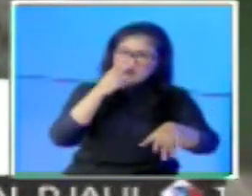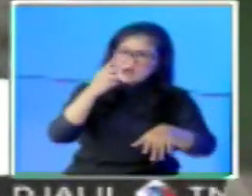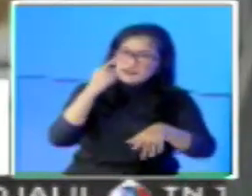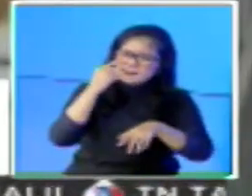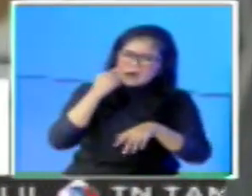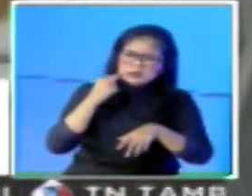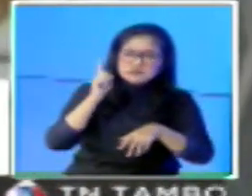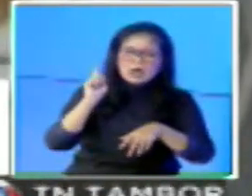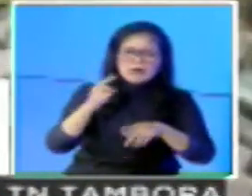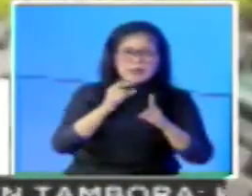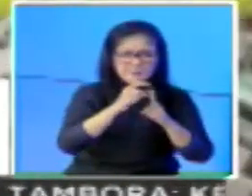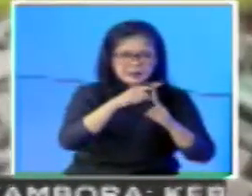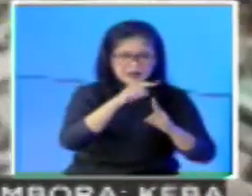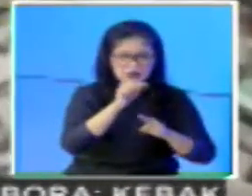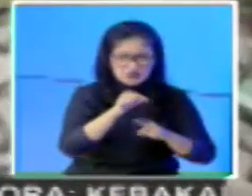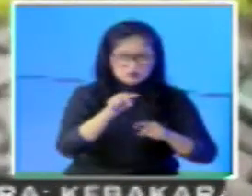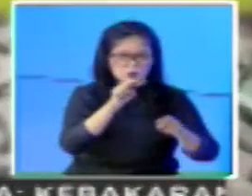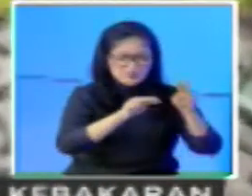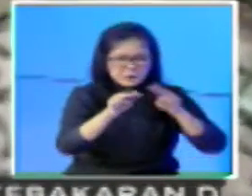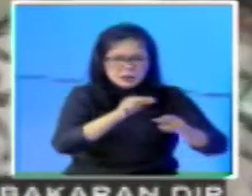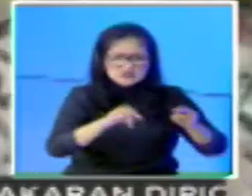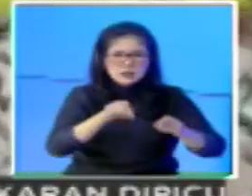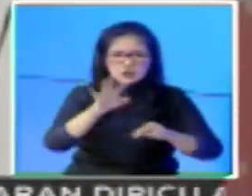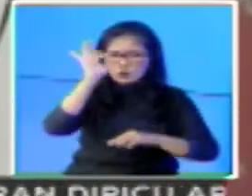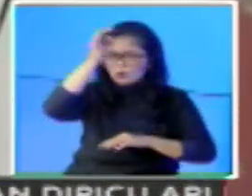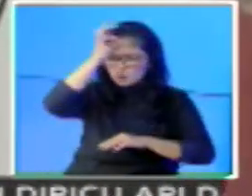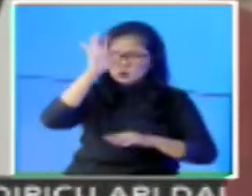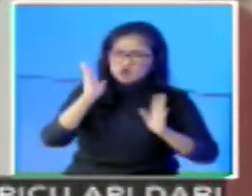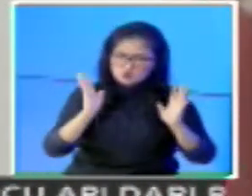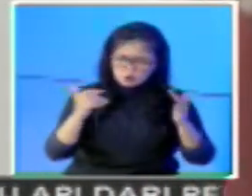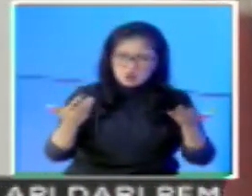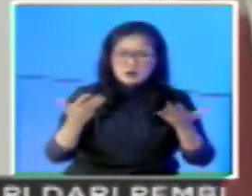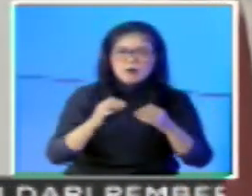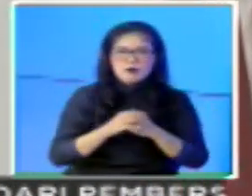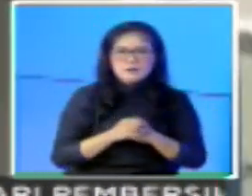diperiksa di Polres Purwakarta. Dari Purwakarta, Jawa Barat, Irwan Ainews melaporkan.